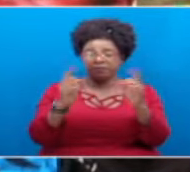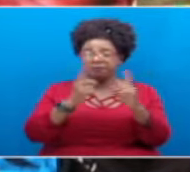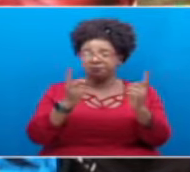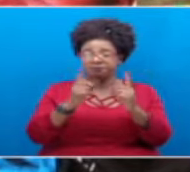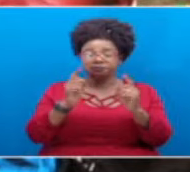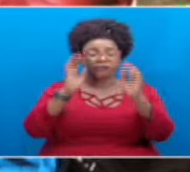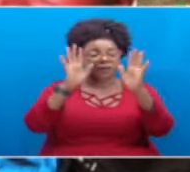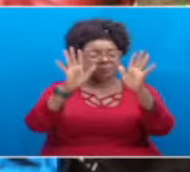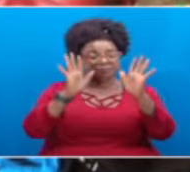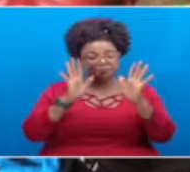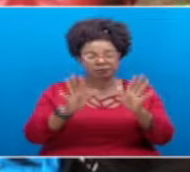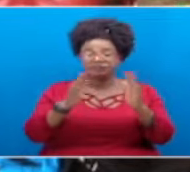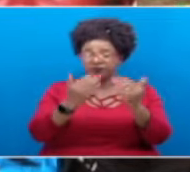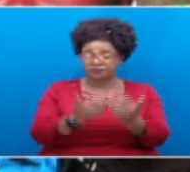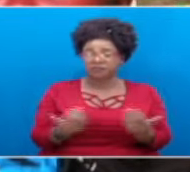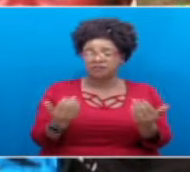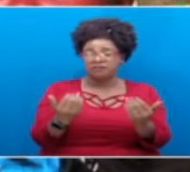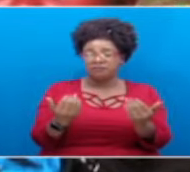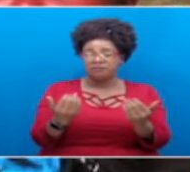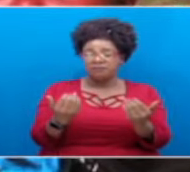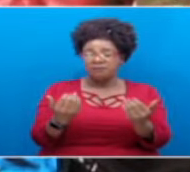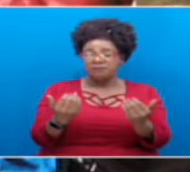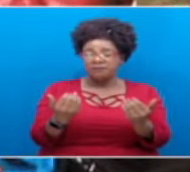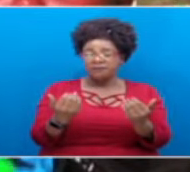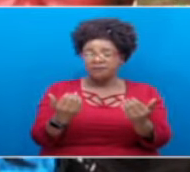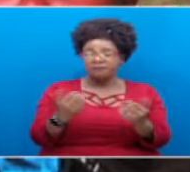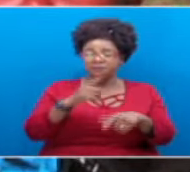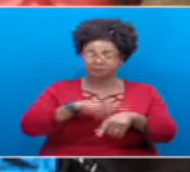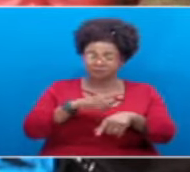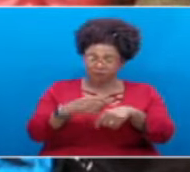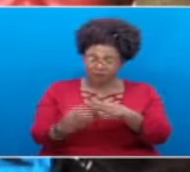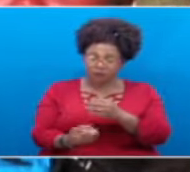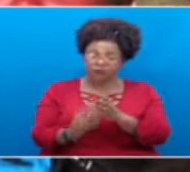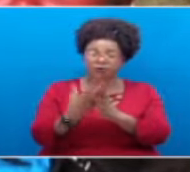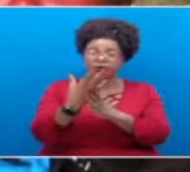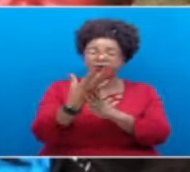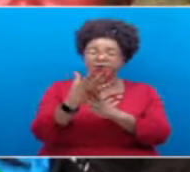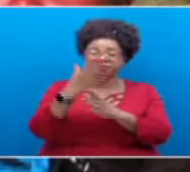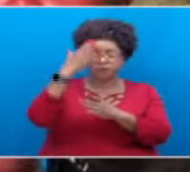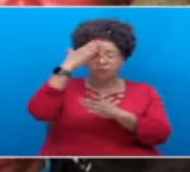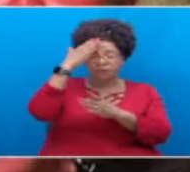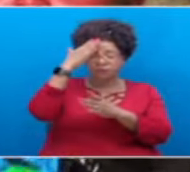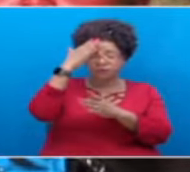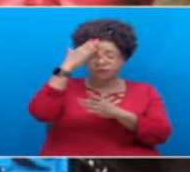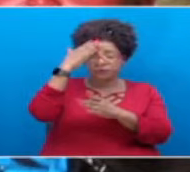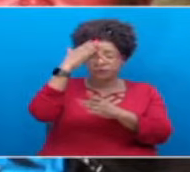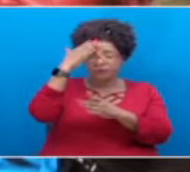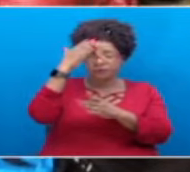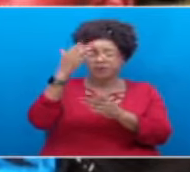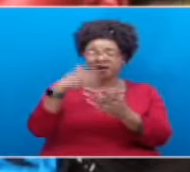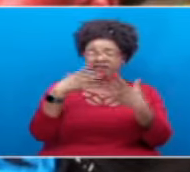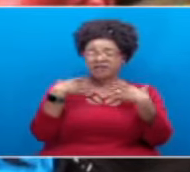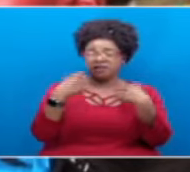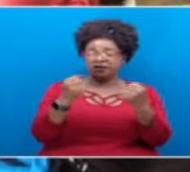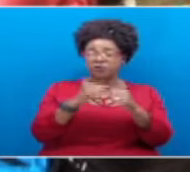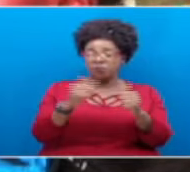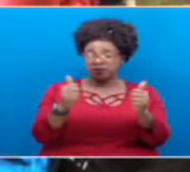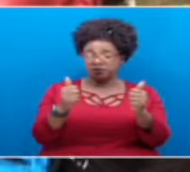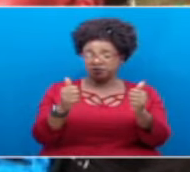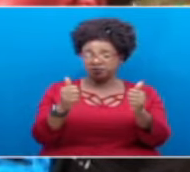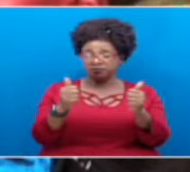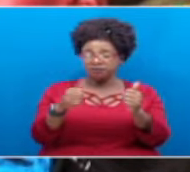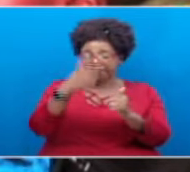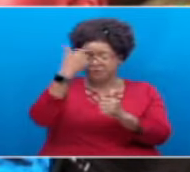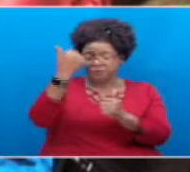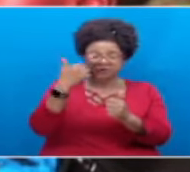mtoto. Mtoto ata grow akiwa na afya kwa sababu